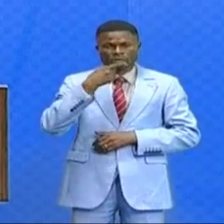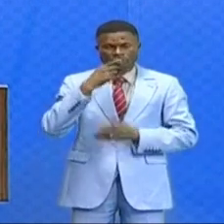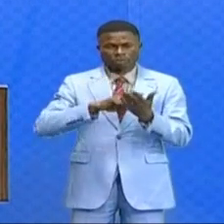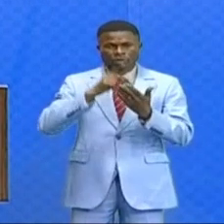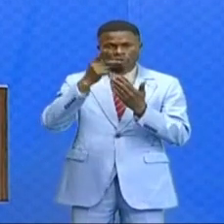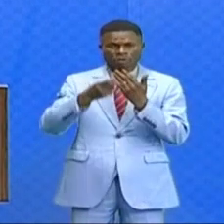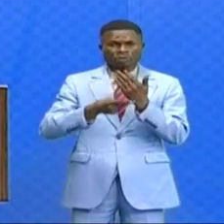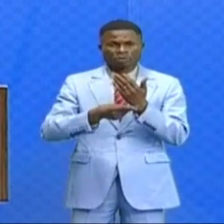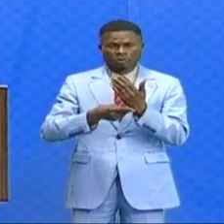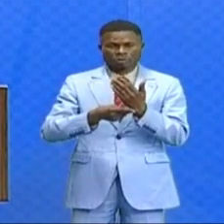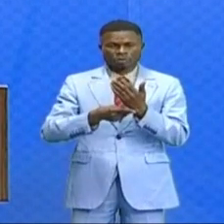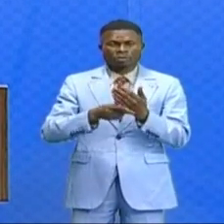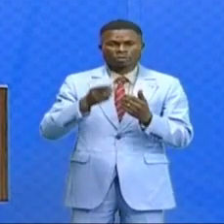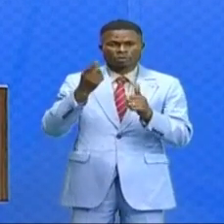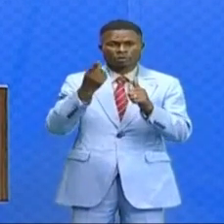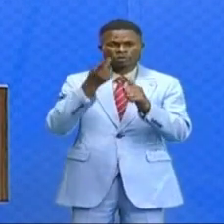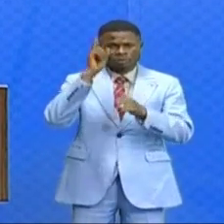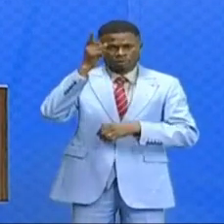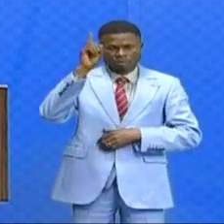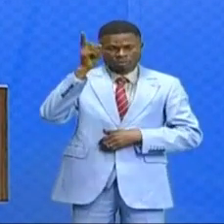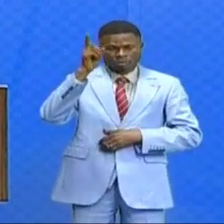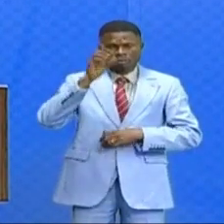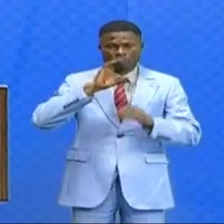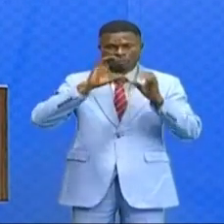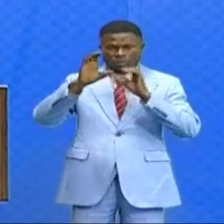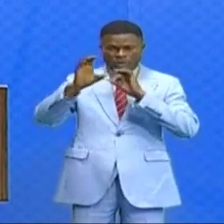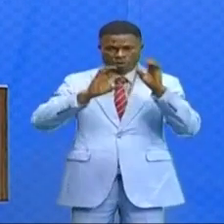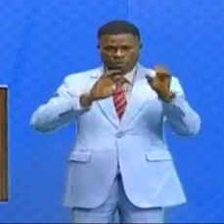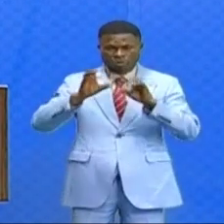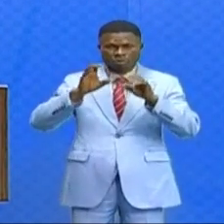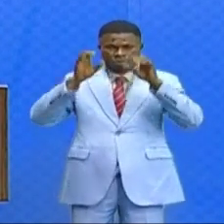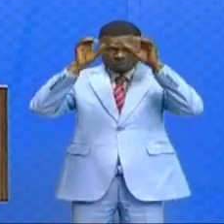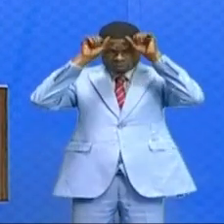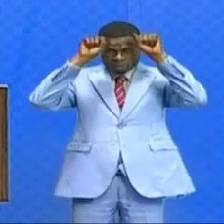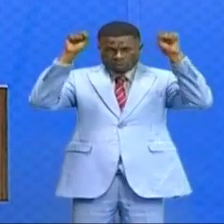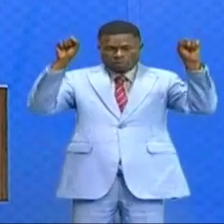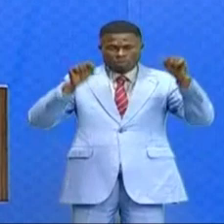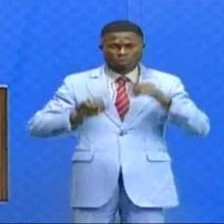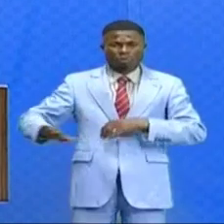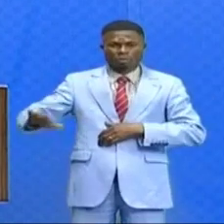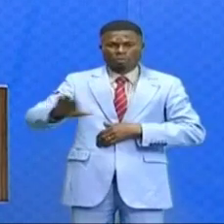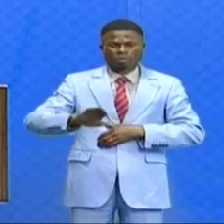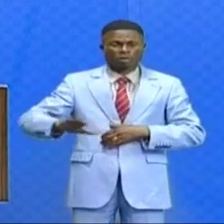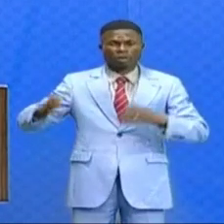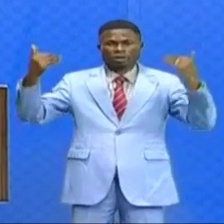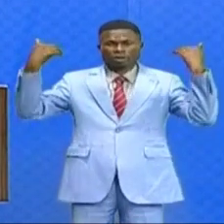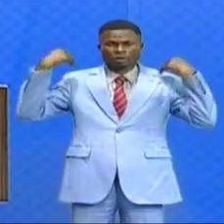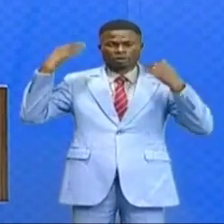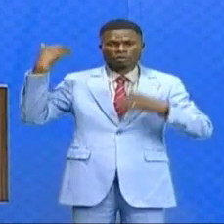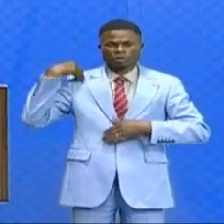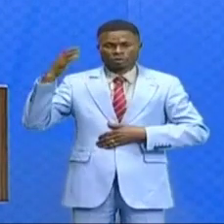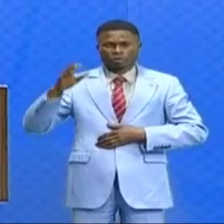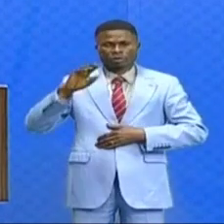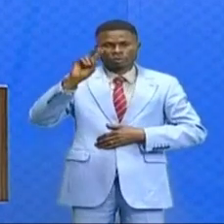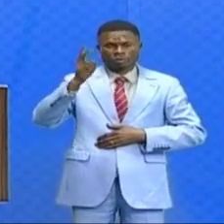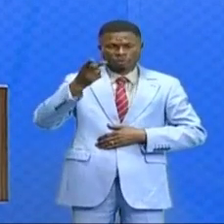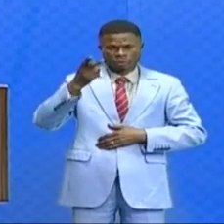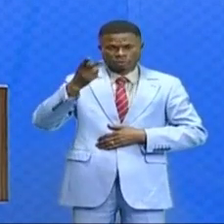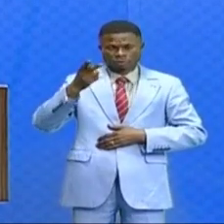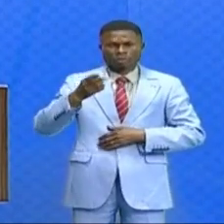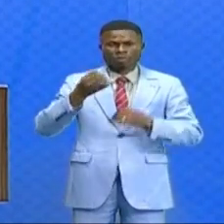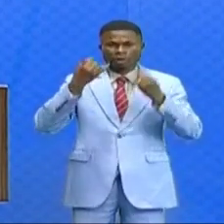du jour. 1. Communication du président de la République, chef de l'État. 2.